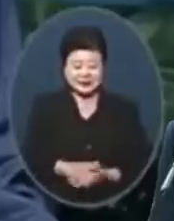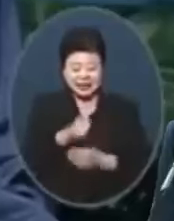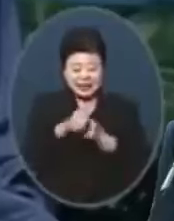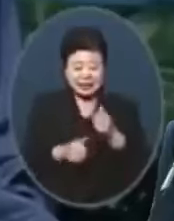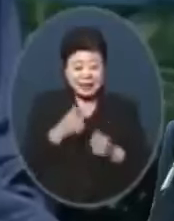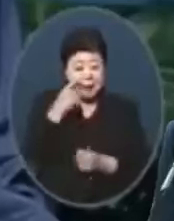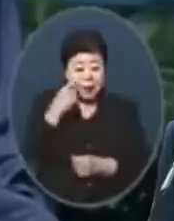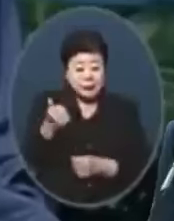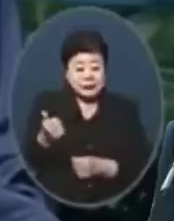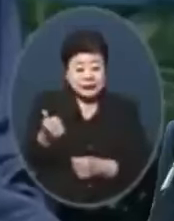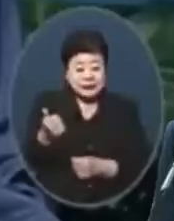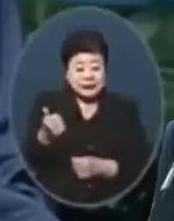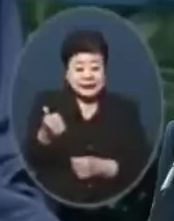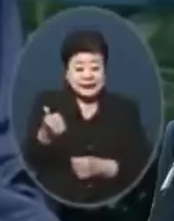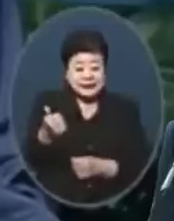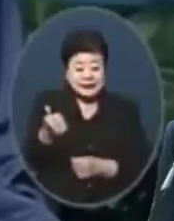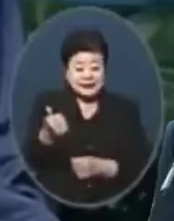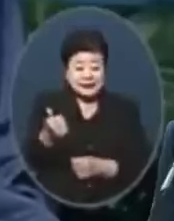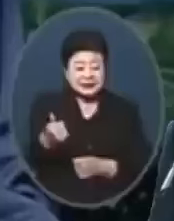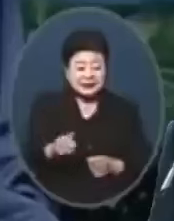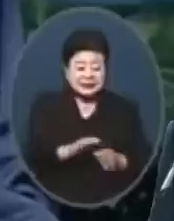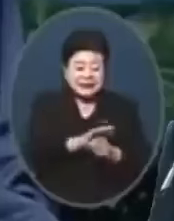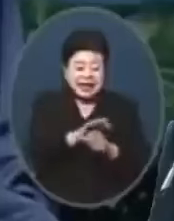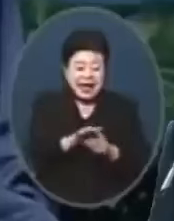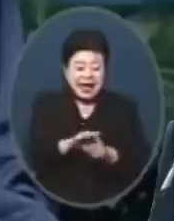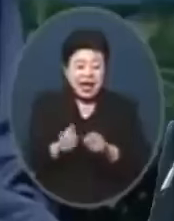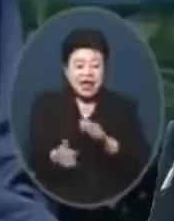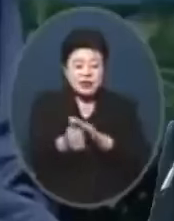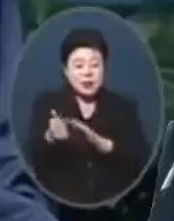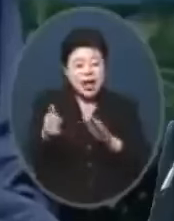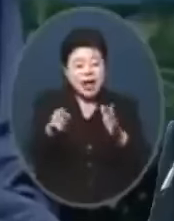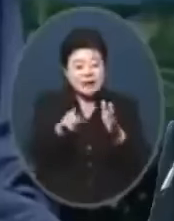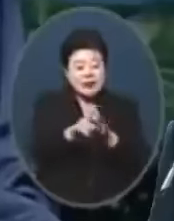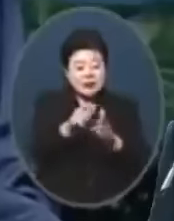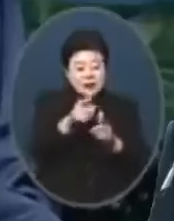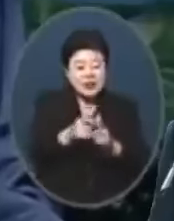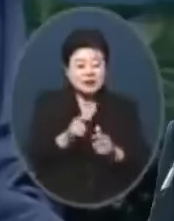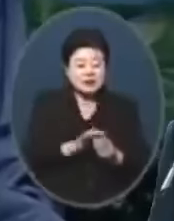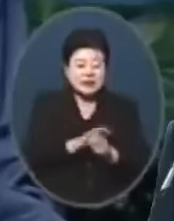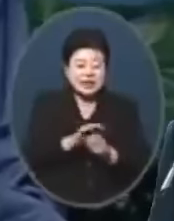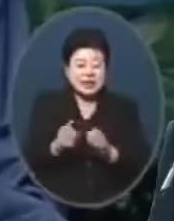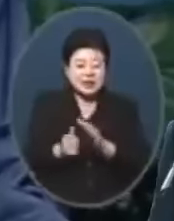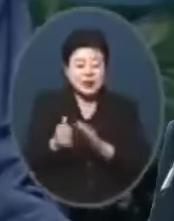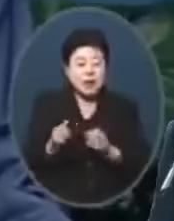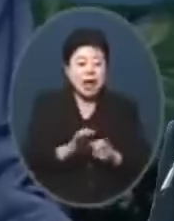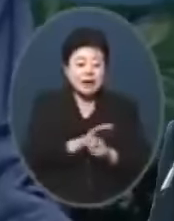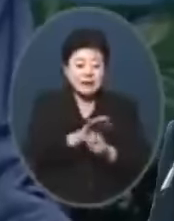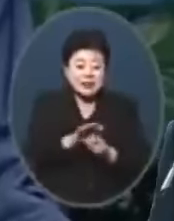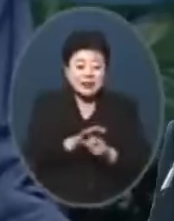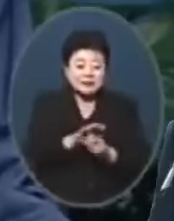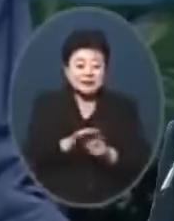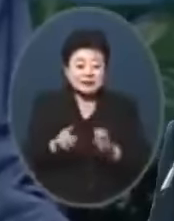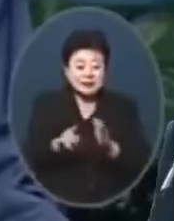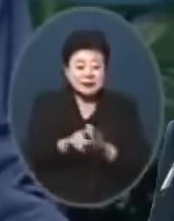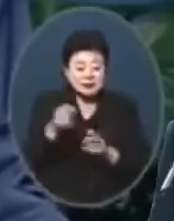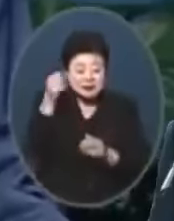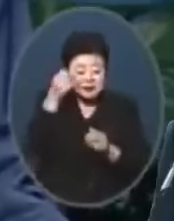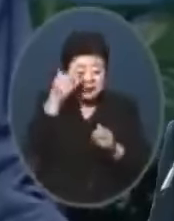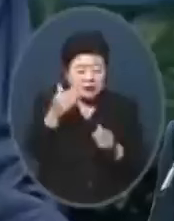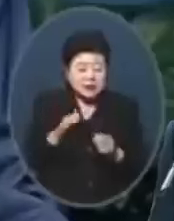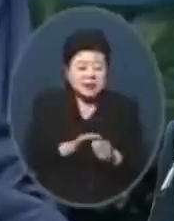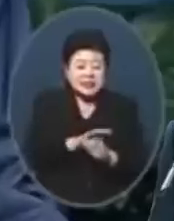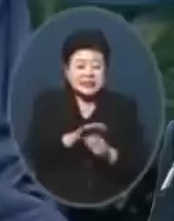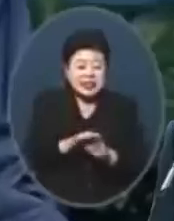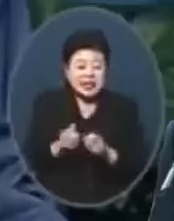하나님 아버지의 사랑과 소망과 믿음, 예수 그리스도의 사랑과 소망과 믿음, 성령의